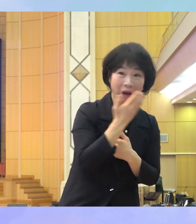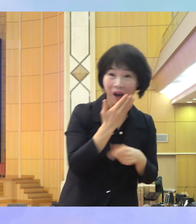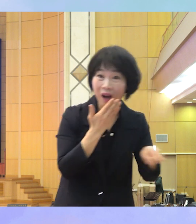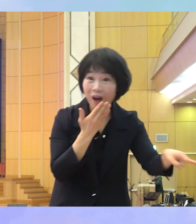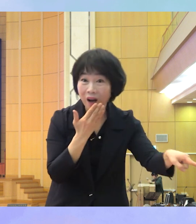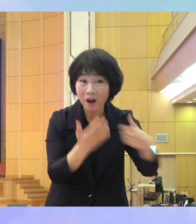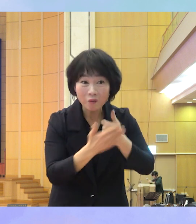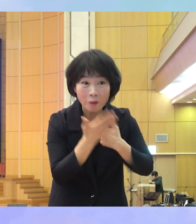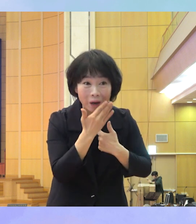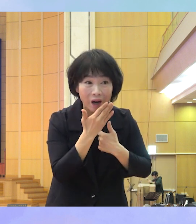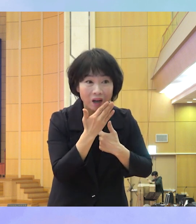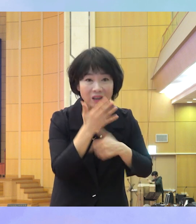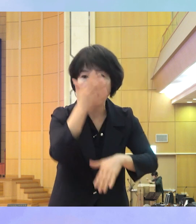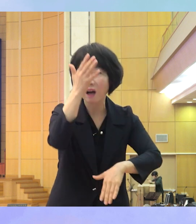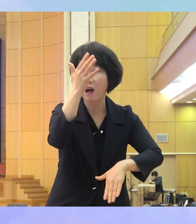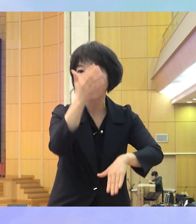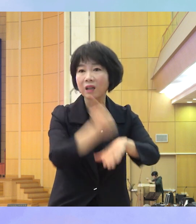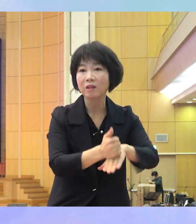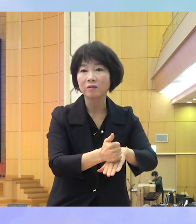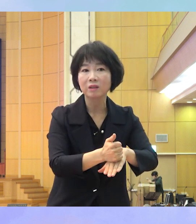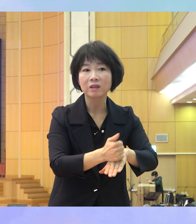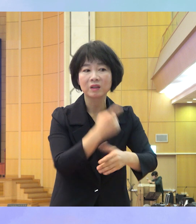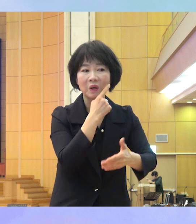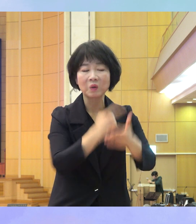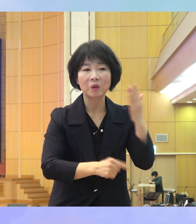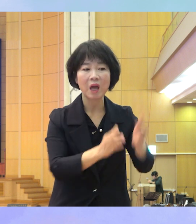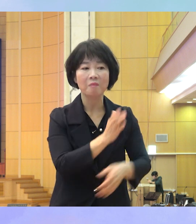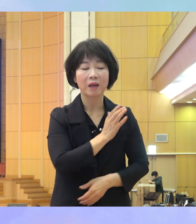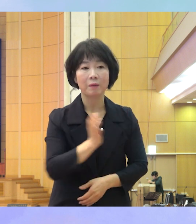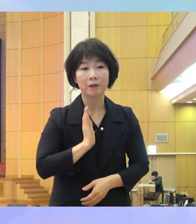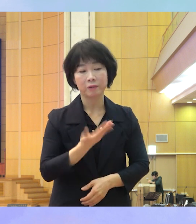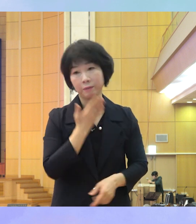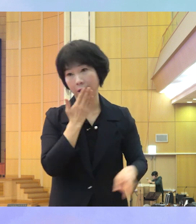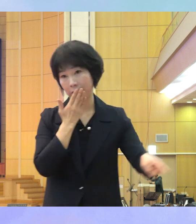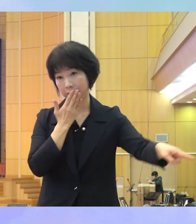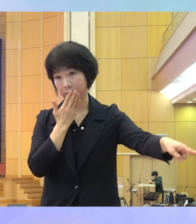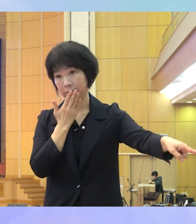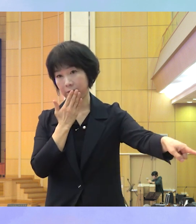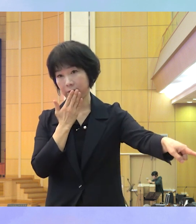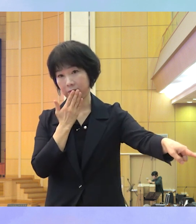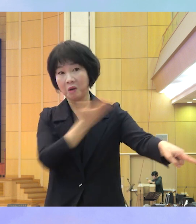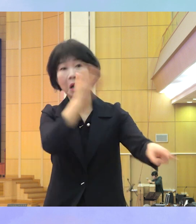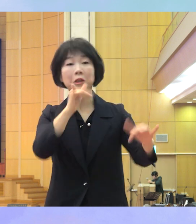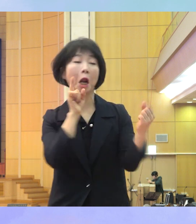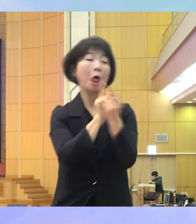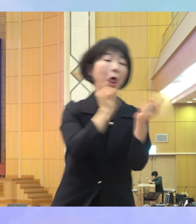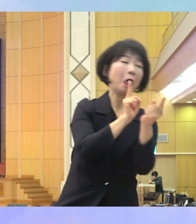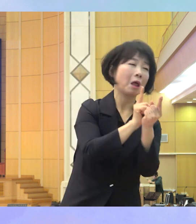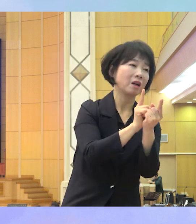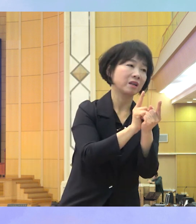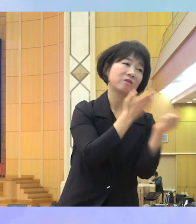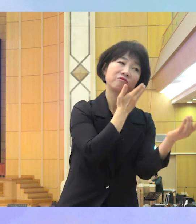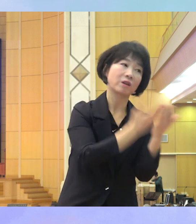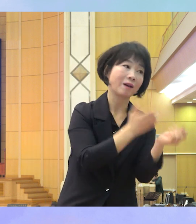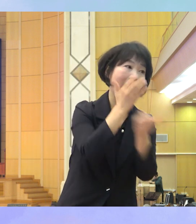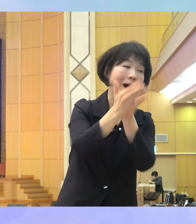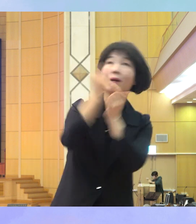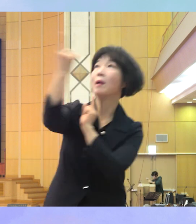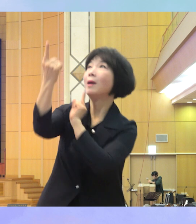다 나에게 큰 문제 덩어리요. 사람을 만나기보단 주님을